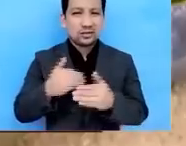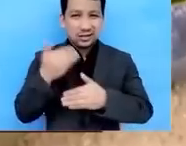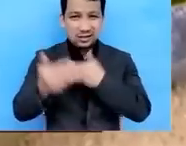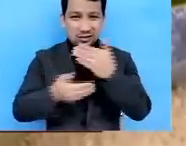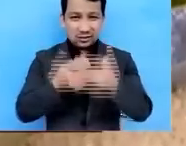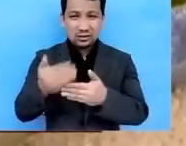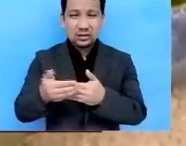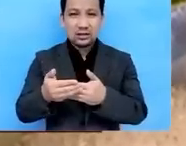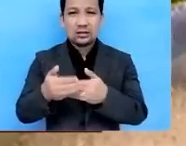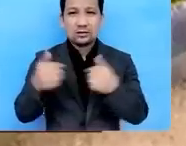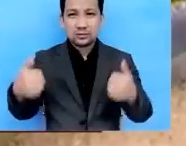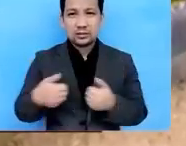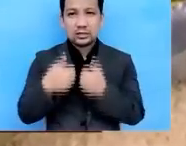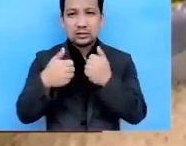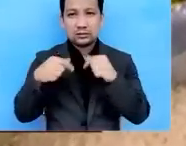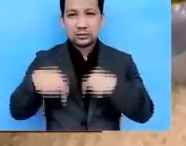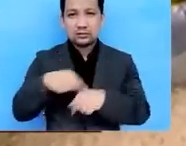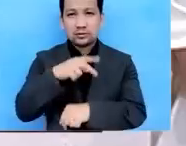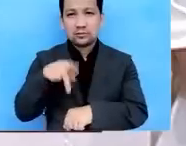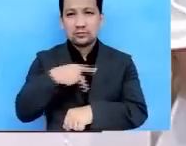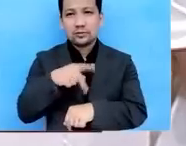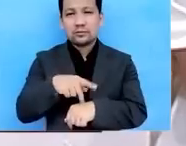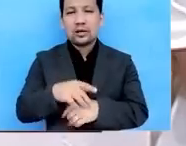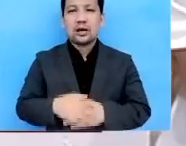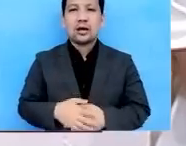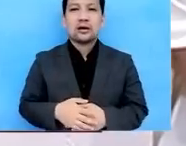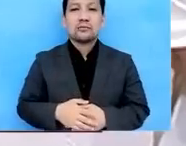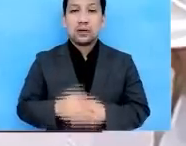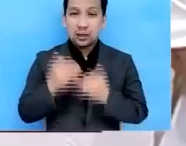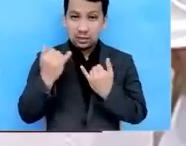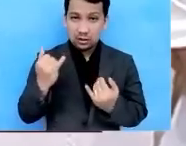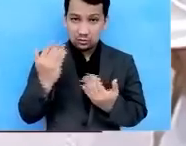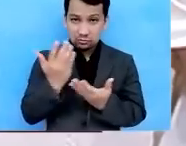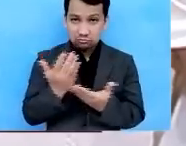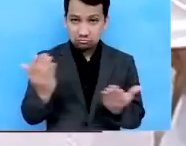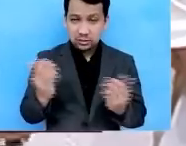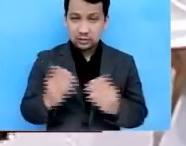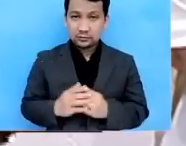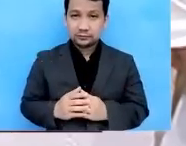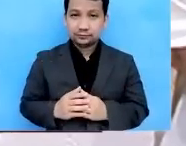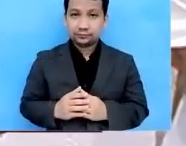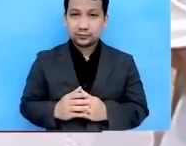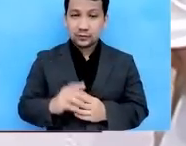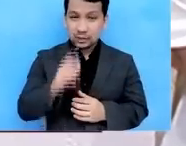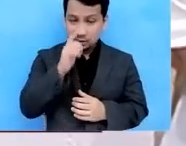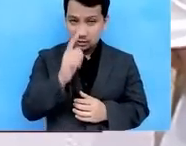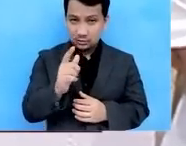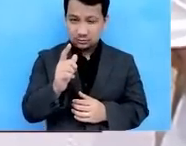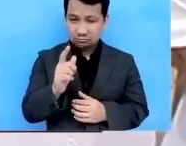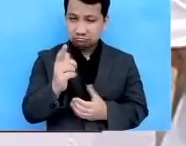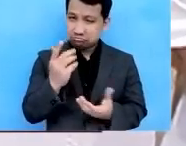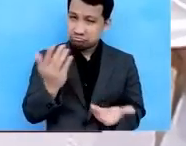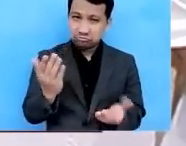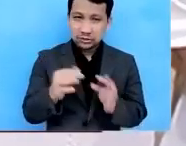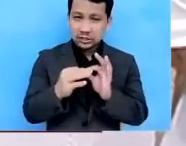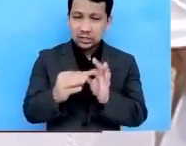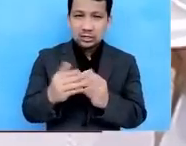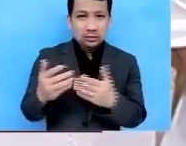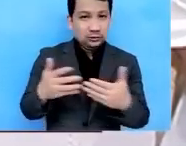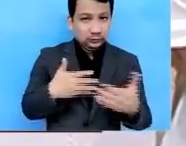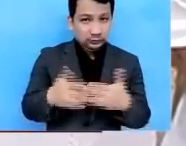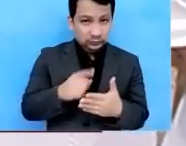ang mga hamon sa bansa. So, but as it stands now, basta swertehin tayo ng konti, hindi naman tayo